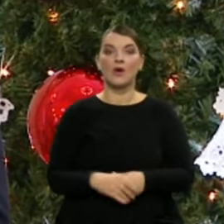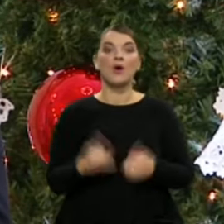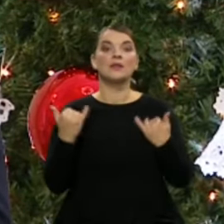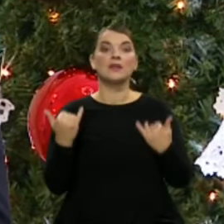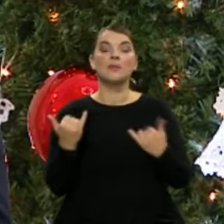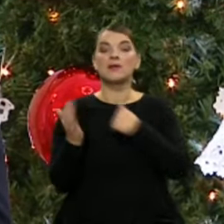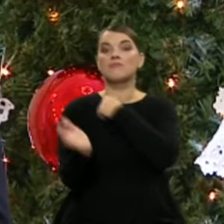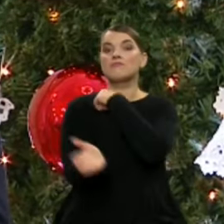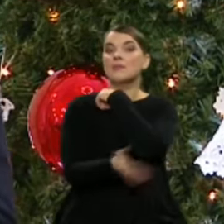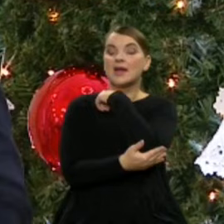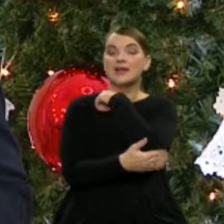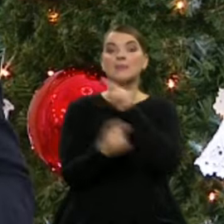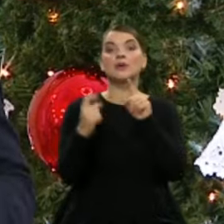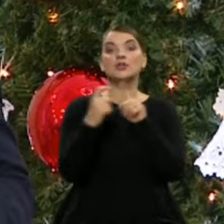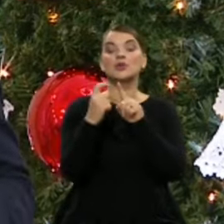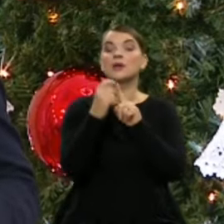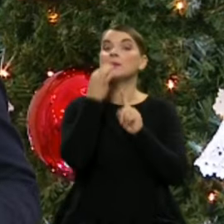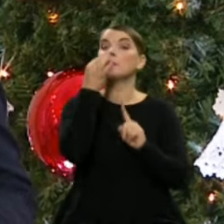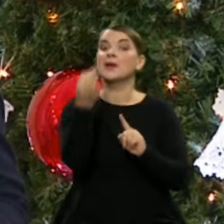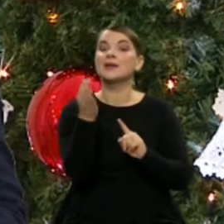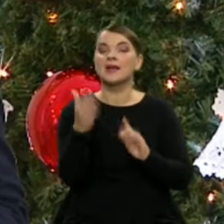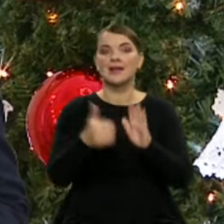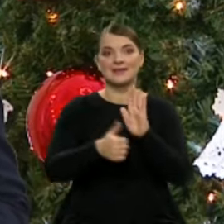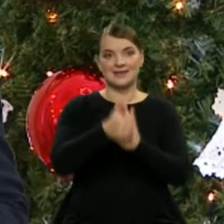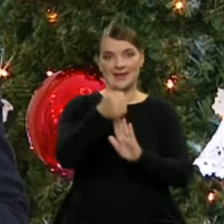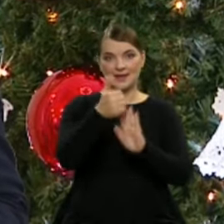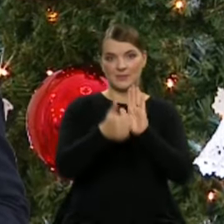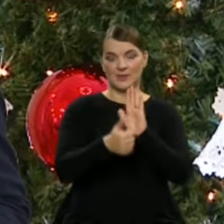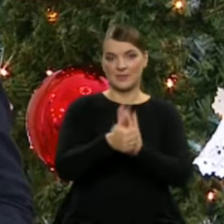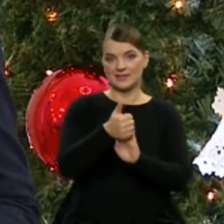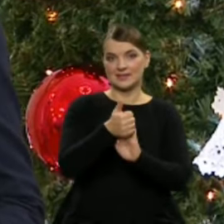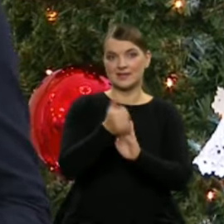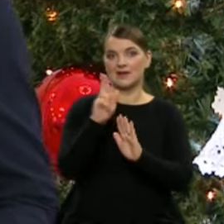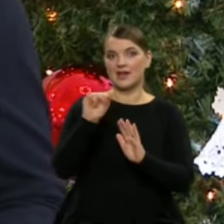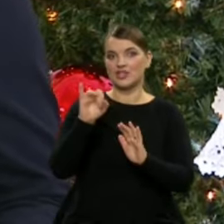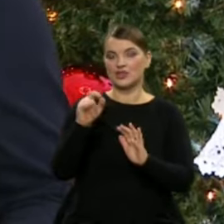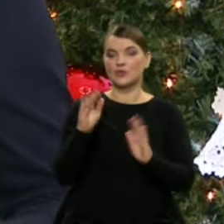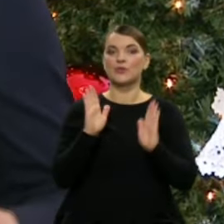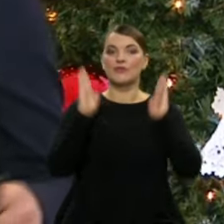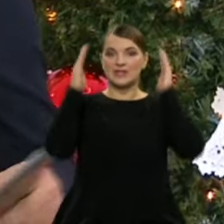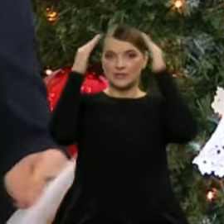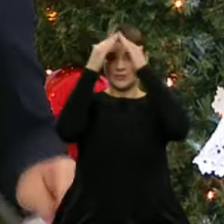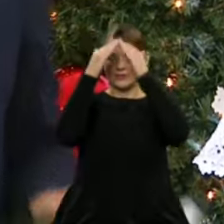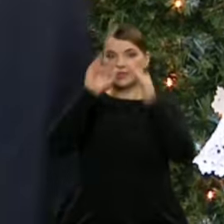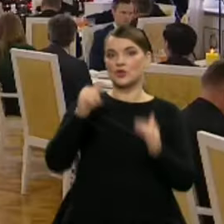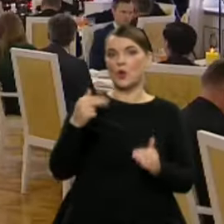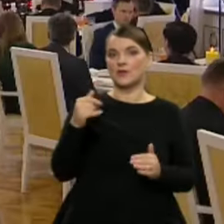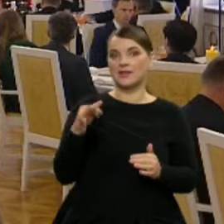maldos pusryčių žodį kviečiame tarti jo ekscelenciją Kaišiadorių vyskupą Joną Ivanauską.